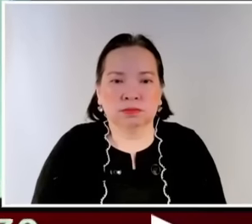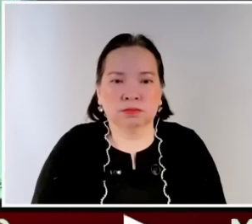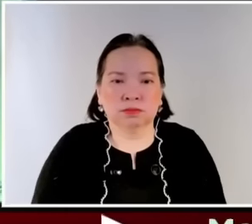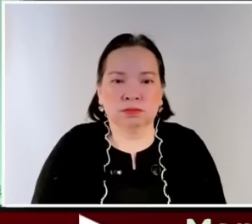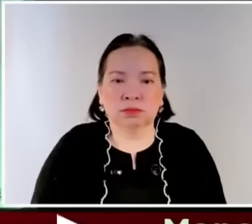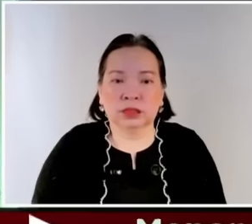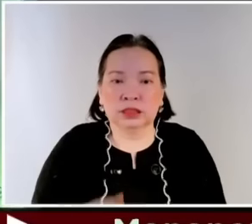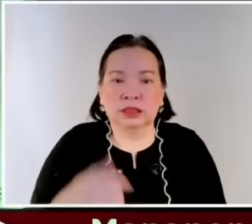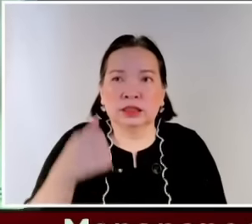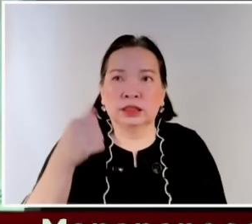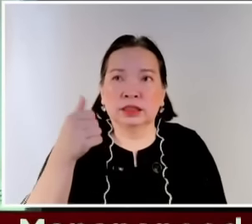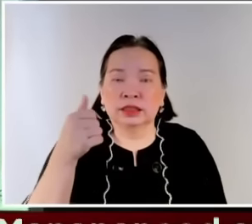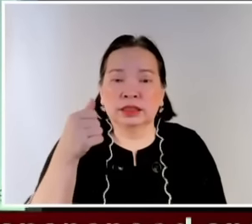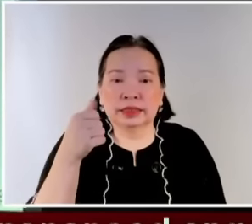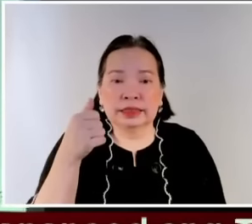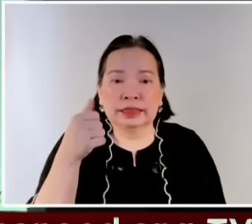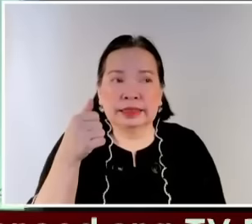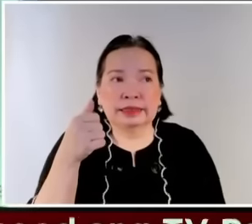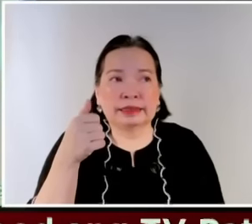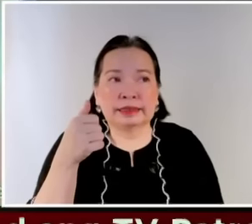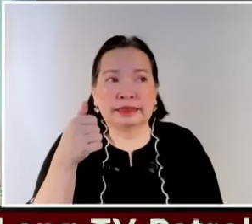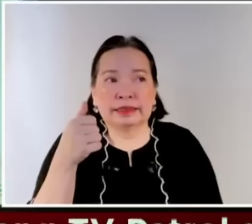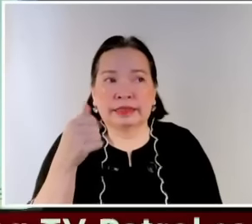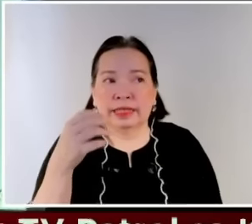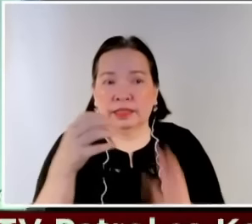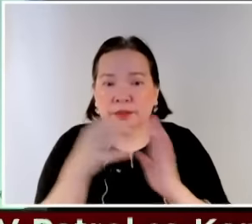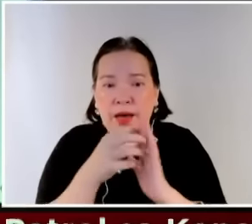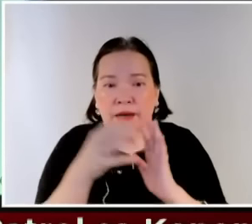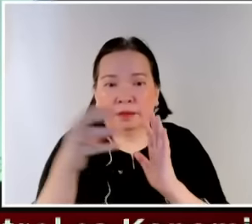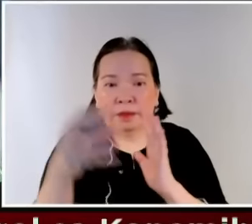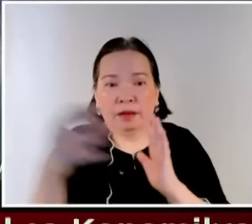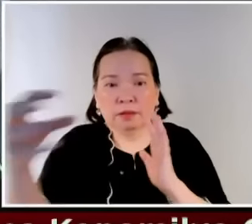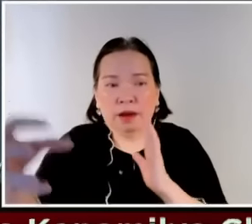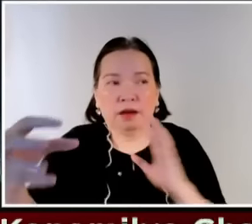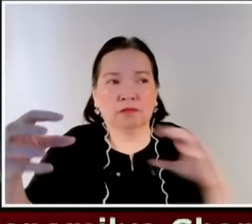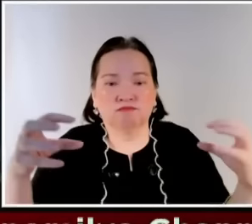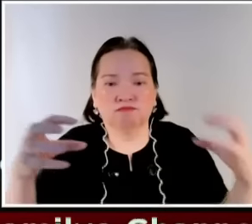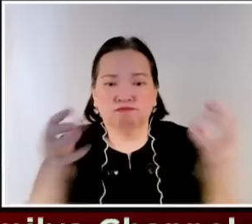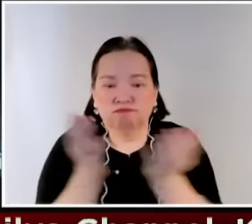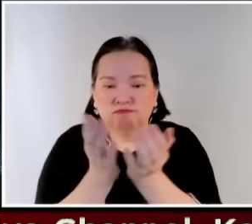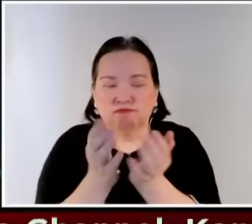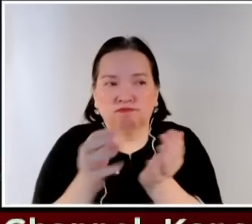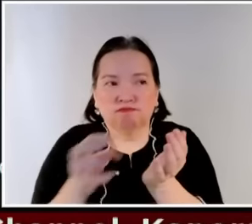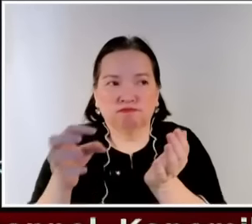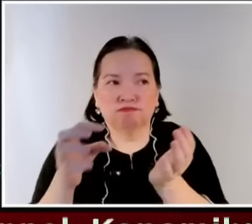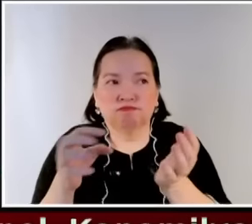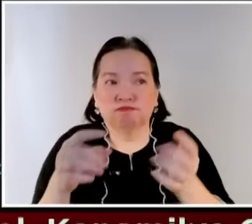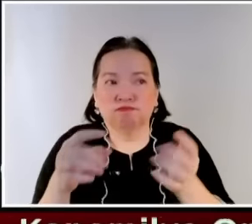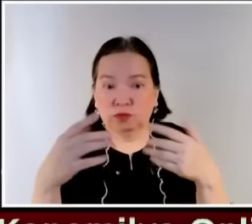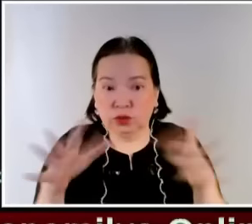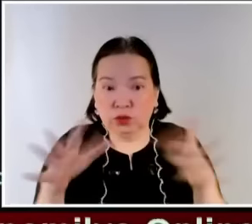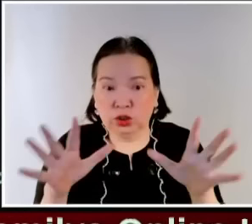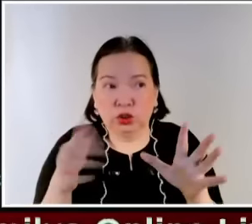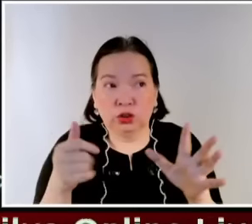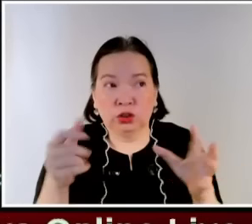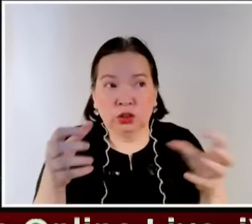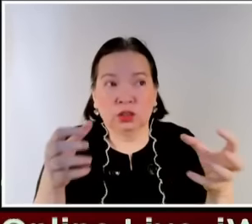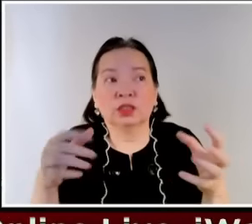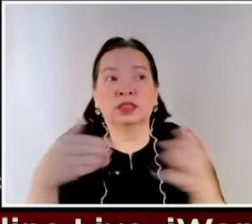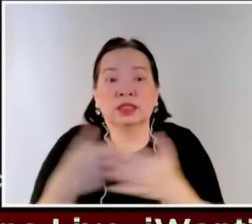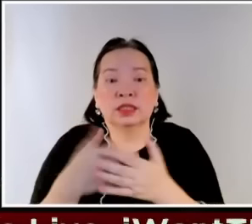Sampung metal cups na naikabit sa mga pressure valves ng motor tanker Terra Nova. Sa oras na matapos ito, isusunod na